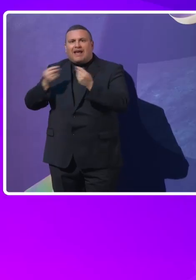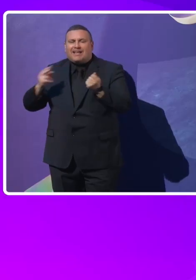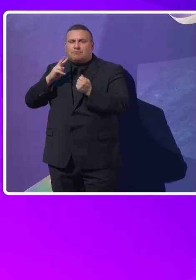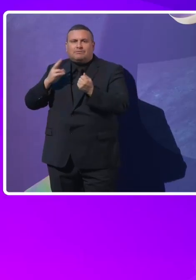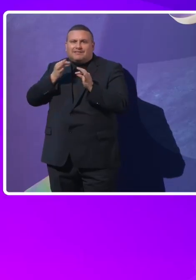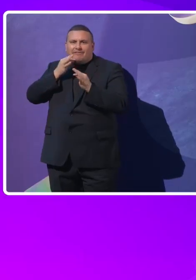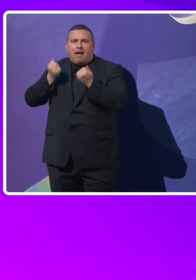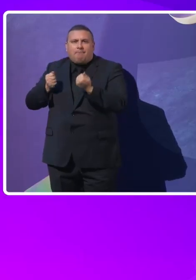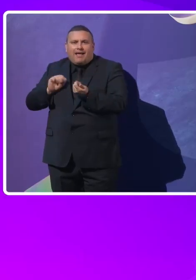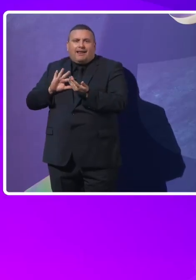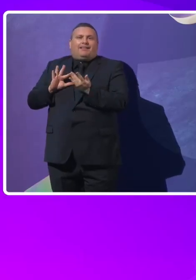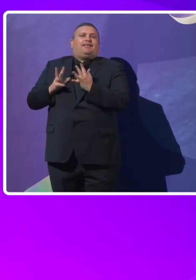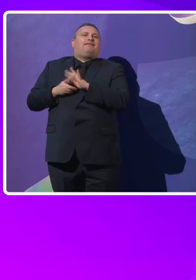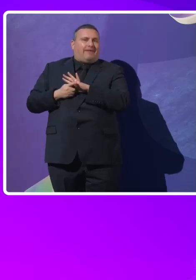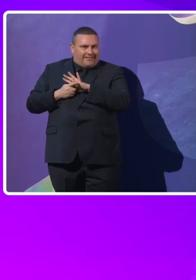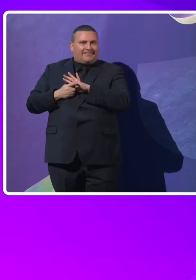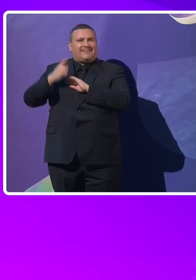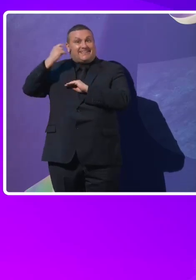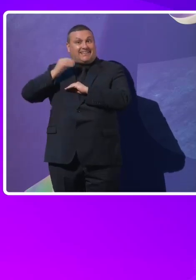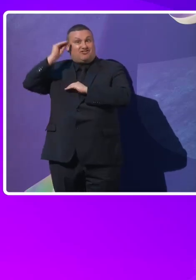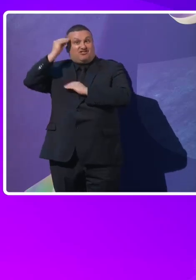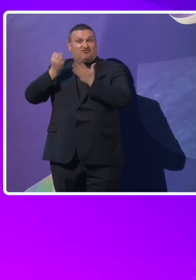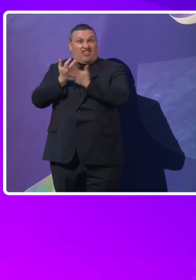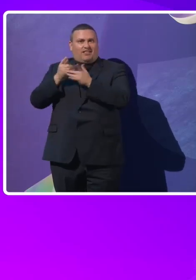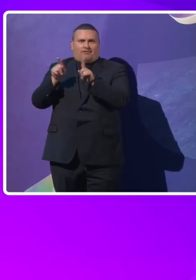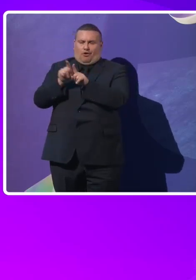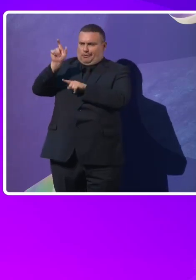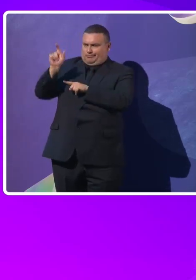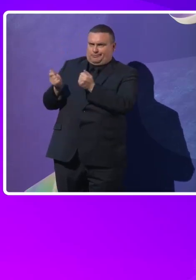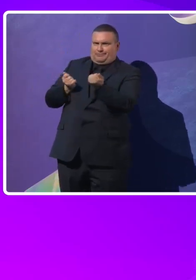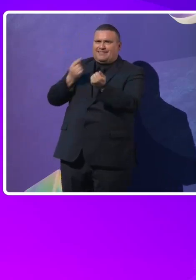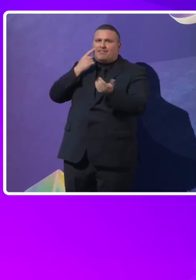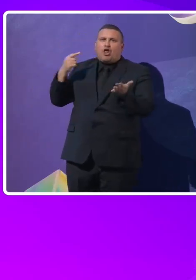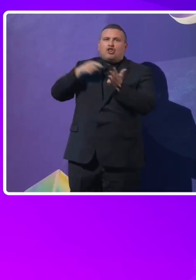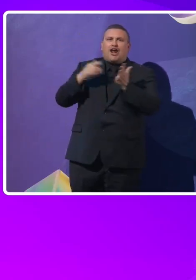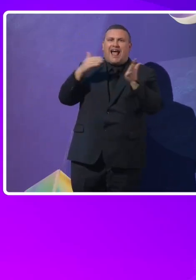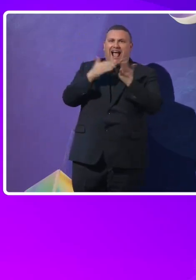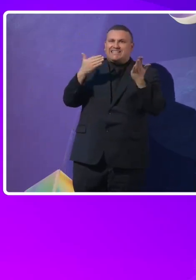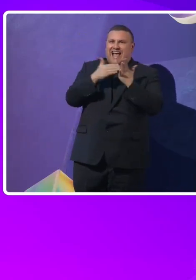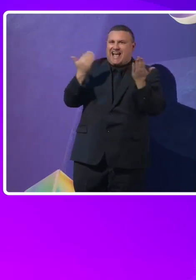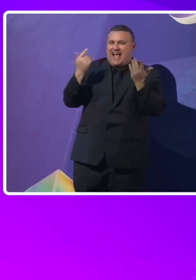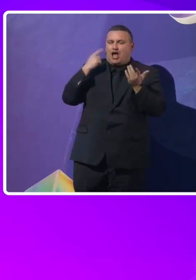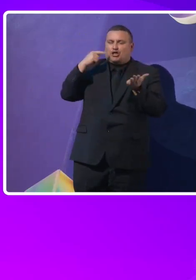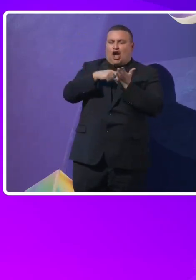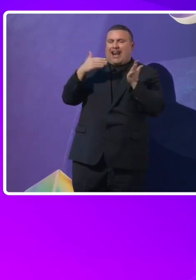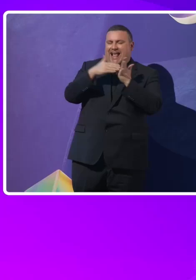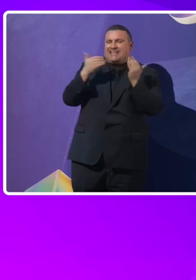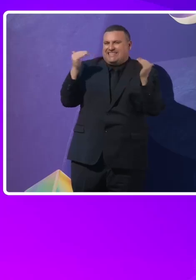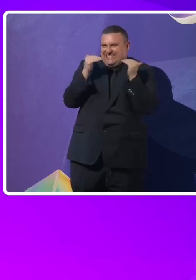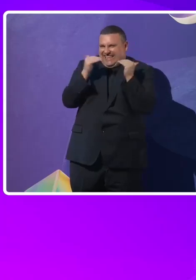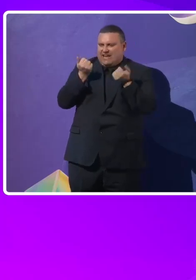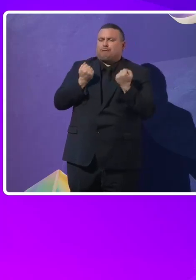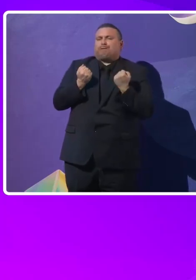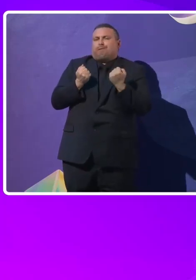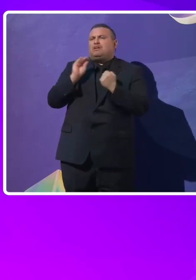magari mentre guido per tornare a casa la sera posso chiedere e avere degli spunti su qualche idea di che